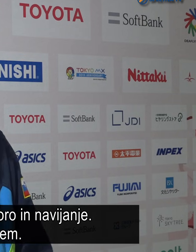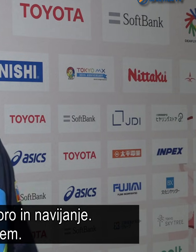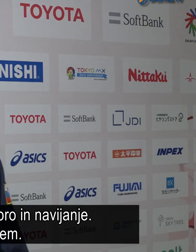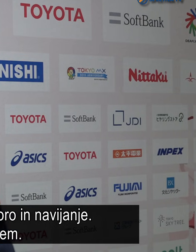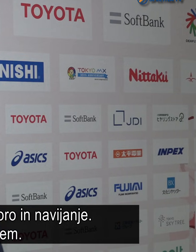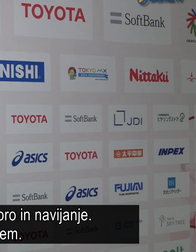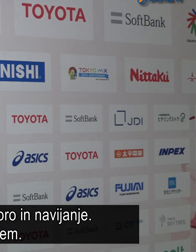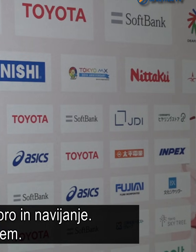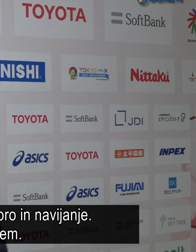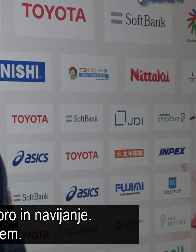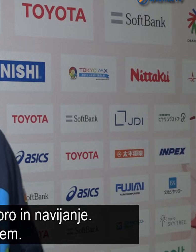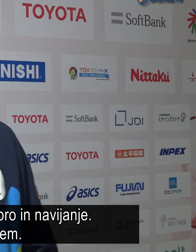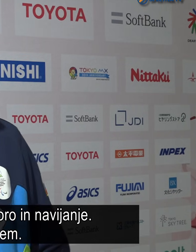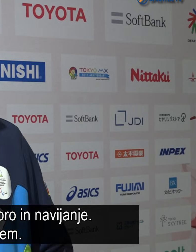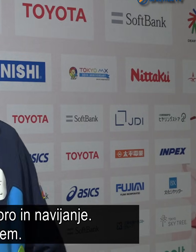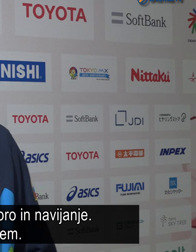navijač,